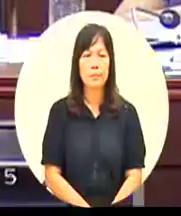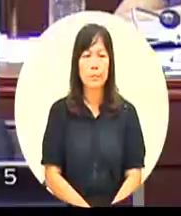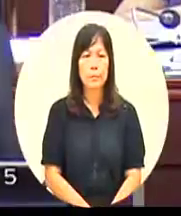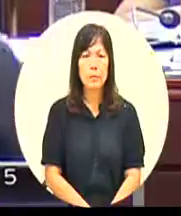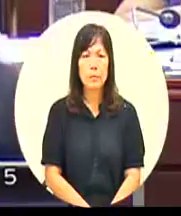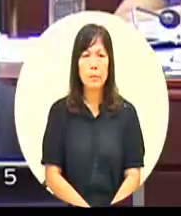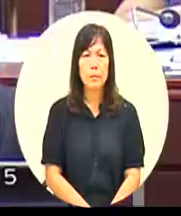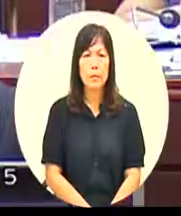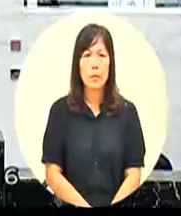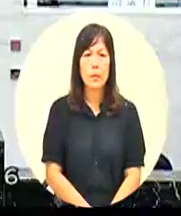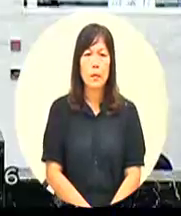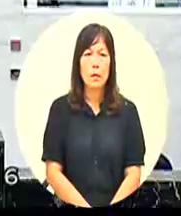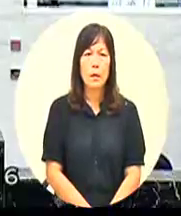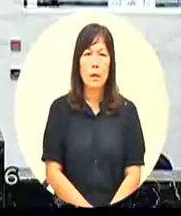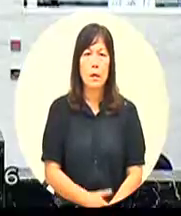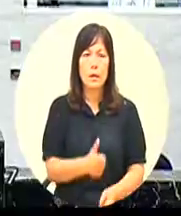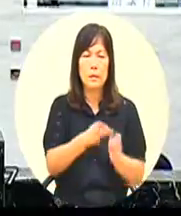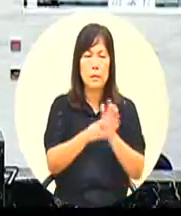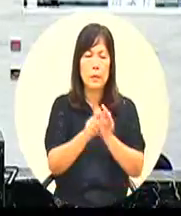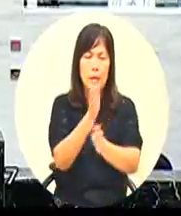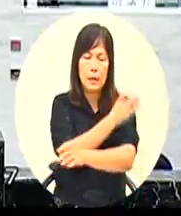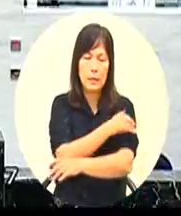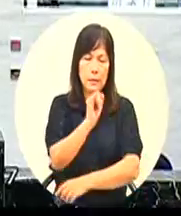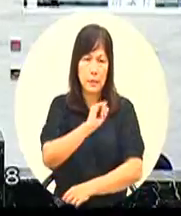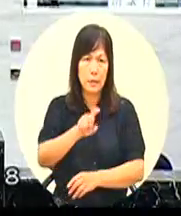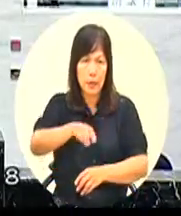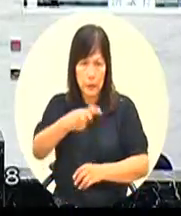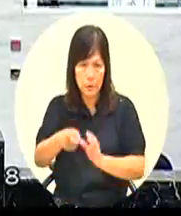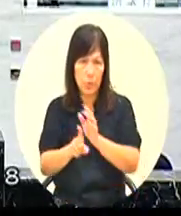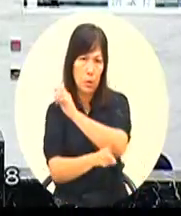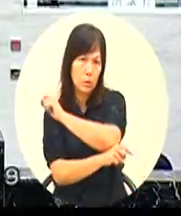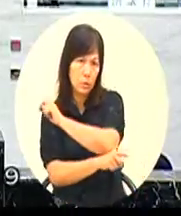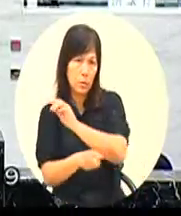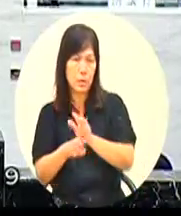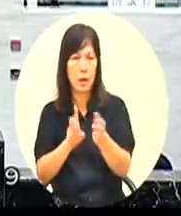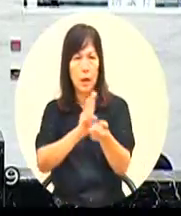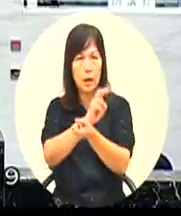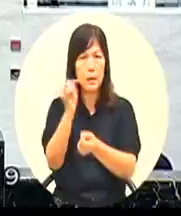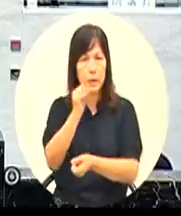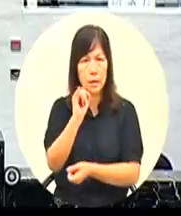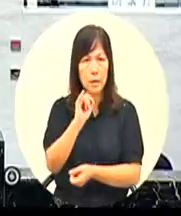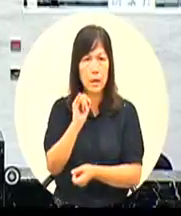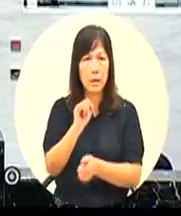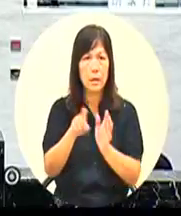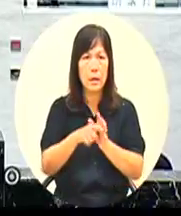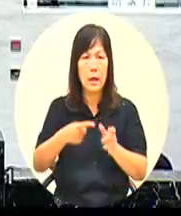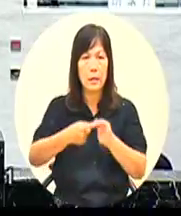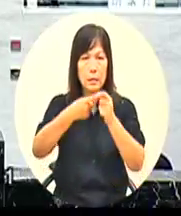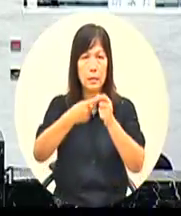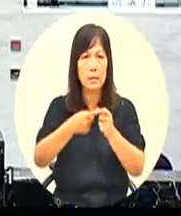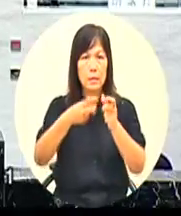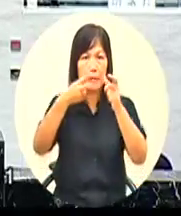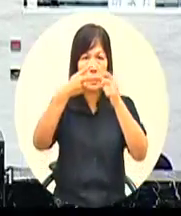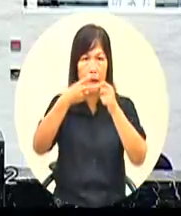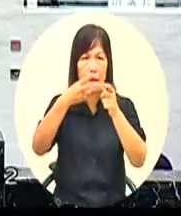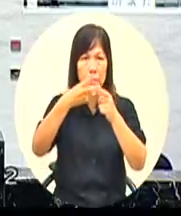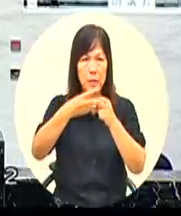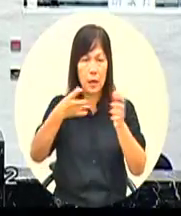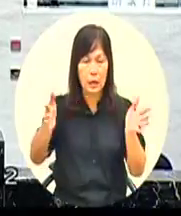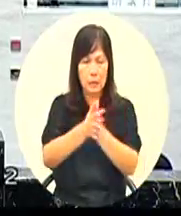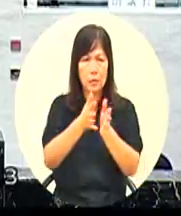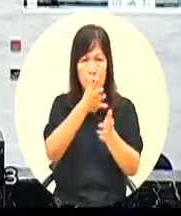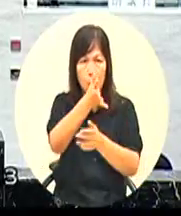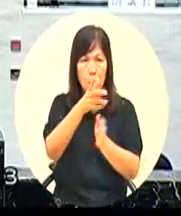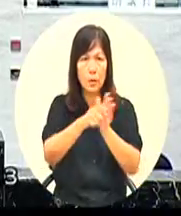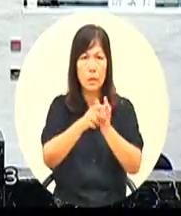谢。 好，谢谢陈丽珍议员。接着最后一位质询的是林婉容议员，她第一次、第二次、第三次就一起质询，